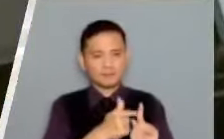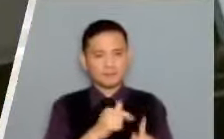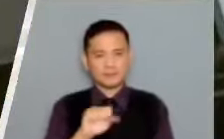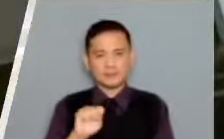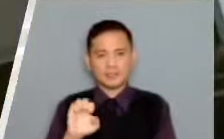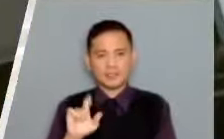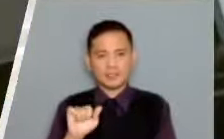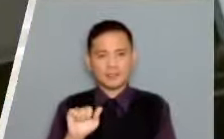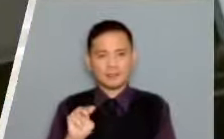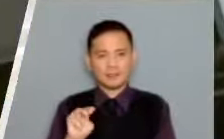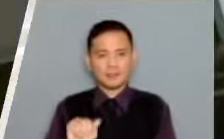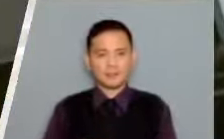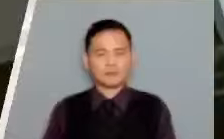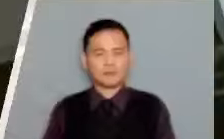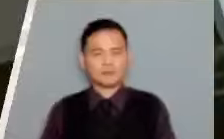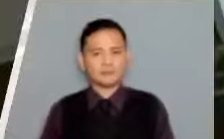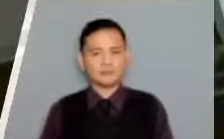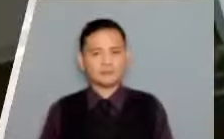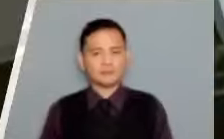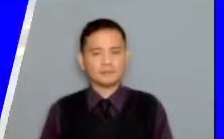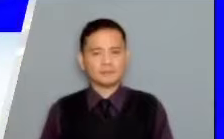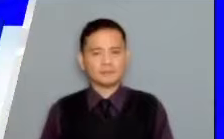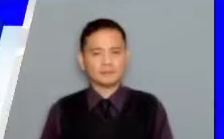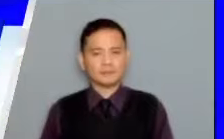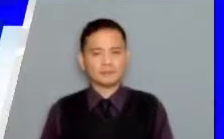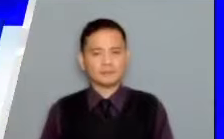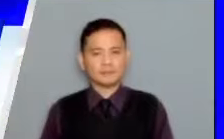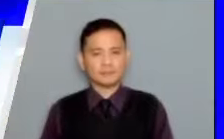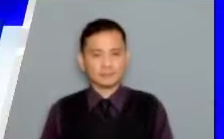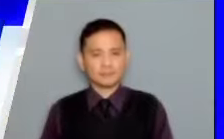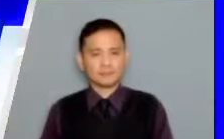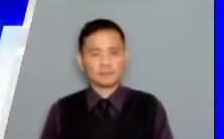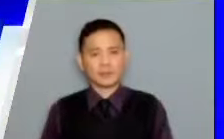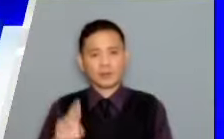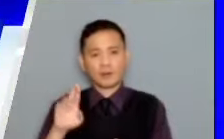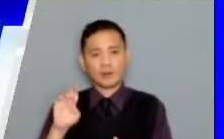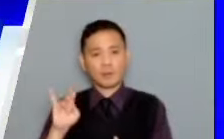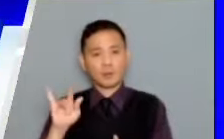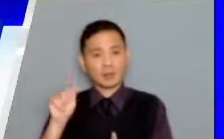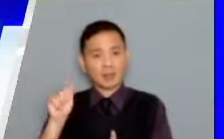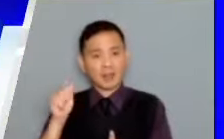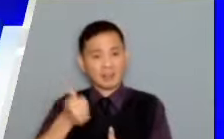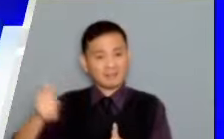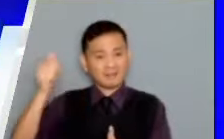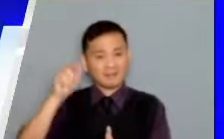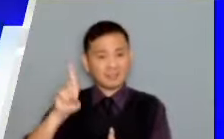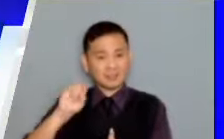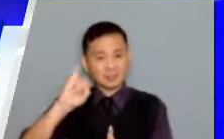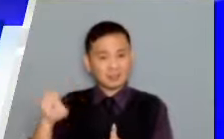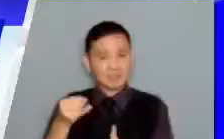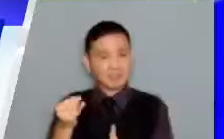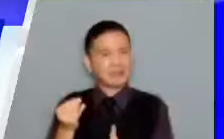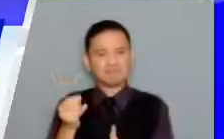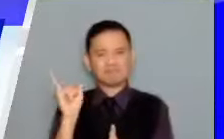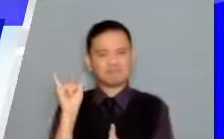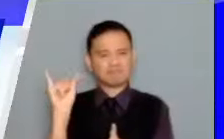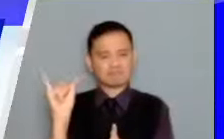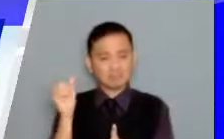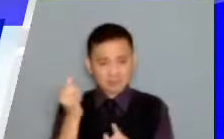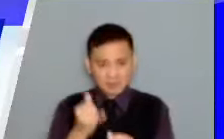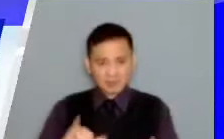refran kahit wala si secretary rema natuluyang pulong ng Department of justice para sa mga nawawalang